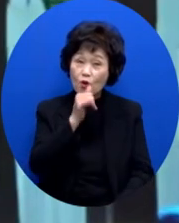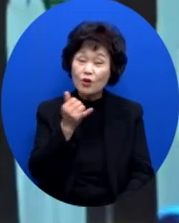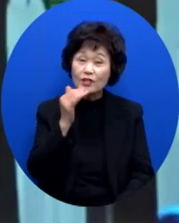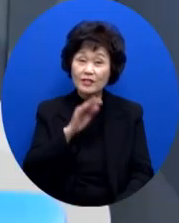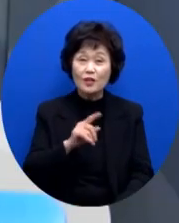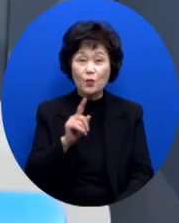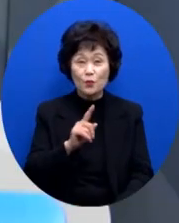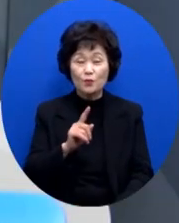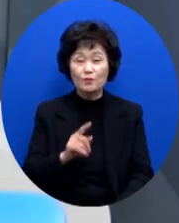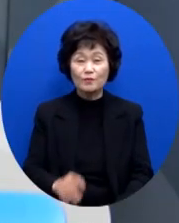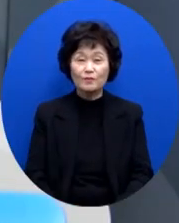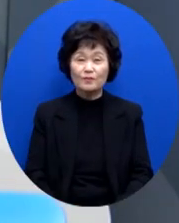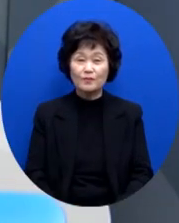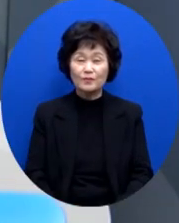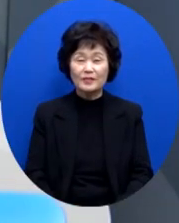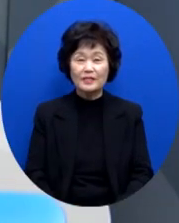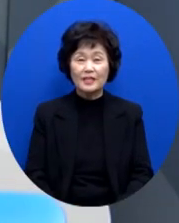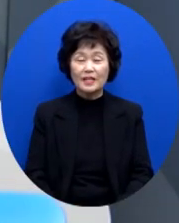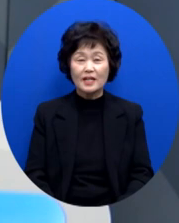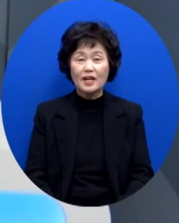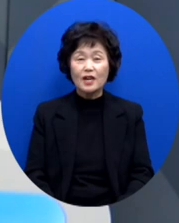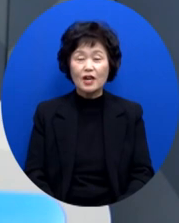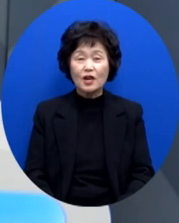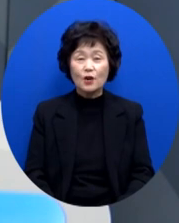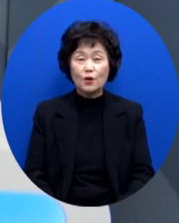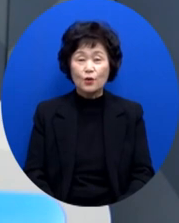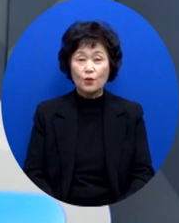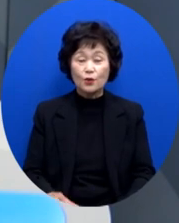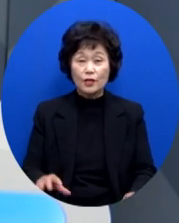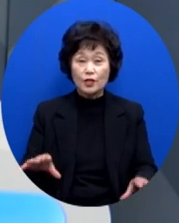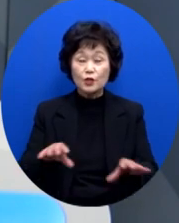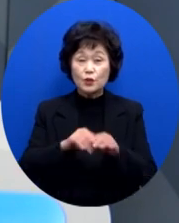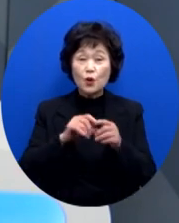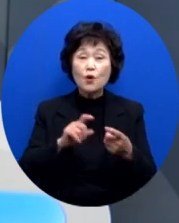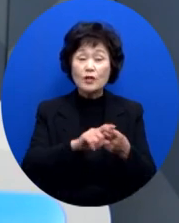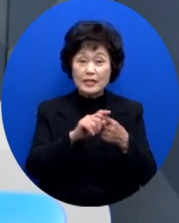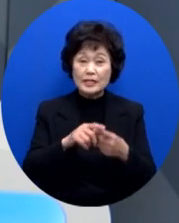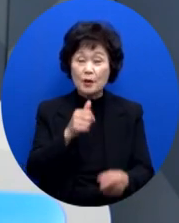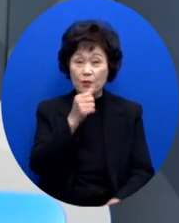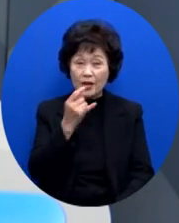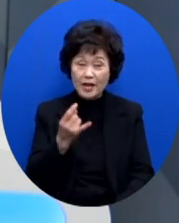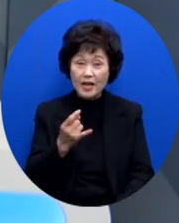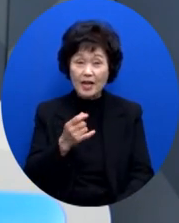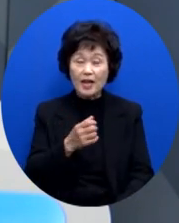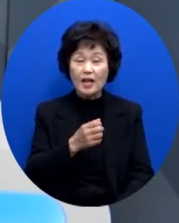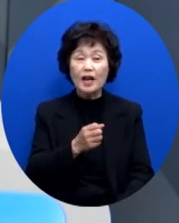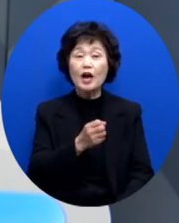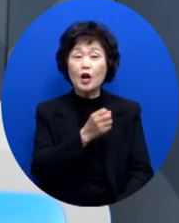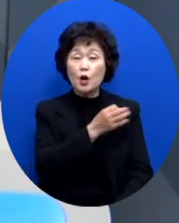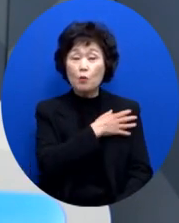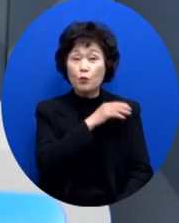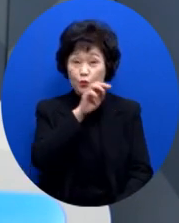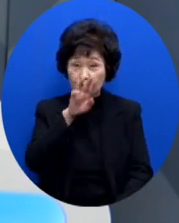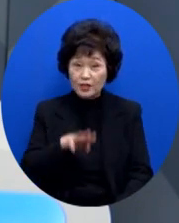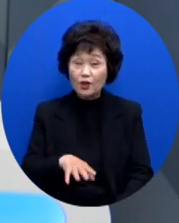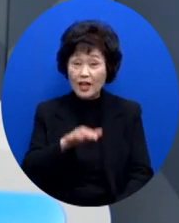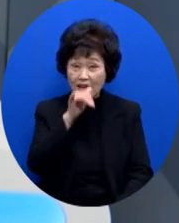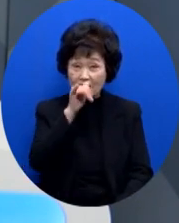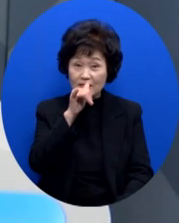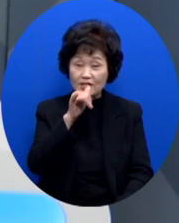싶습니다. 예. 저희 부천시 기독교 총연합회가 이 부천에 있다 보니까 이